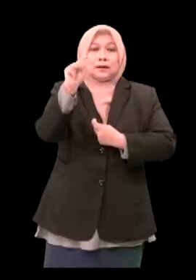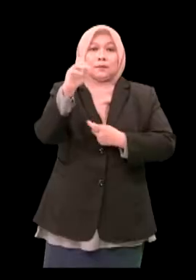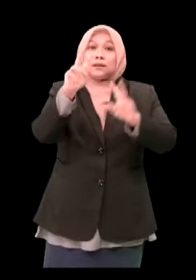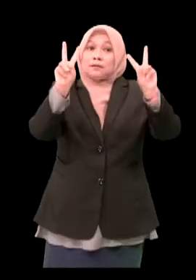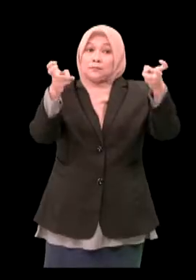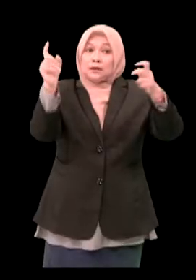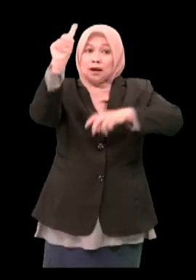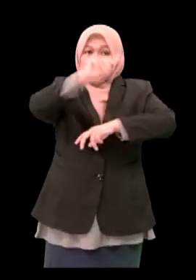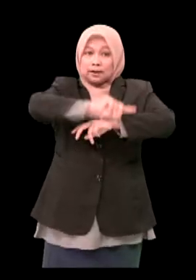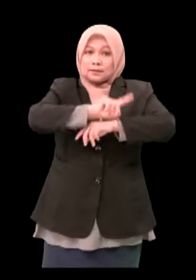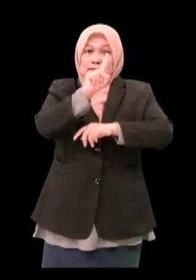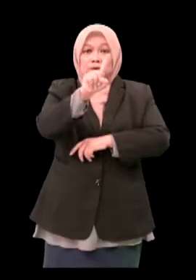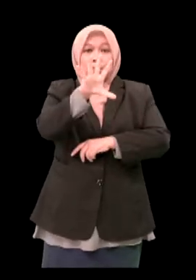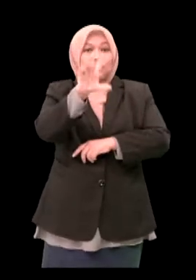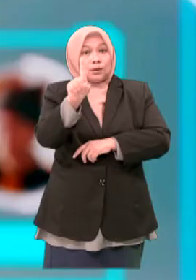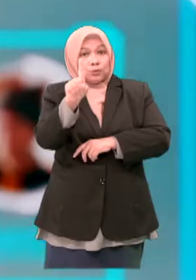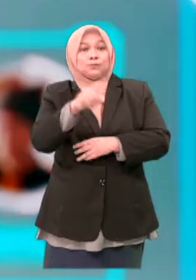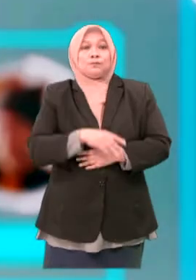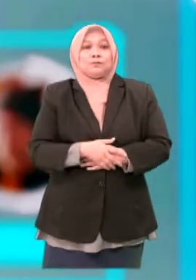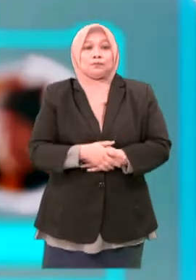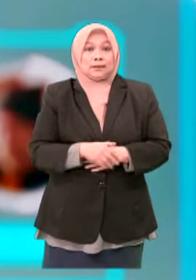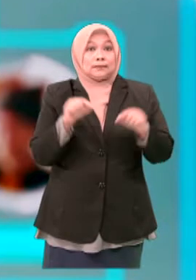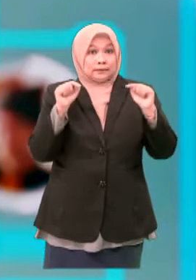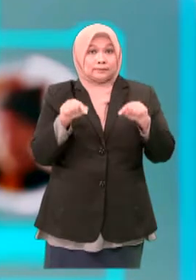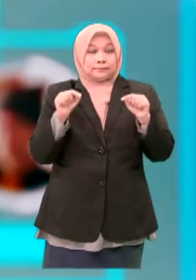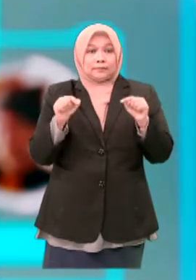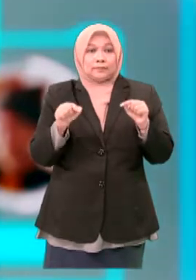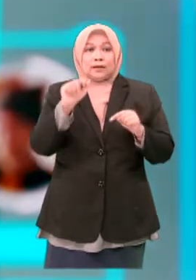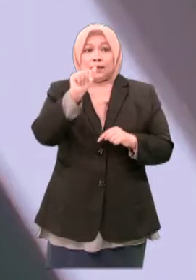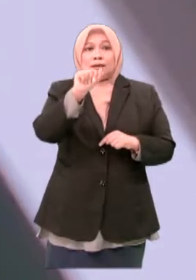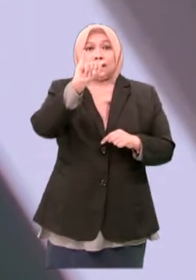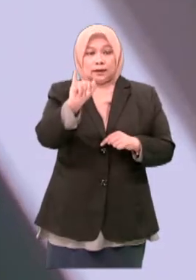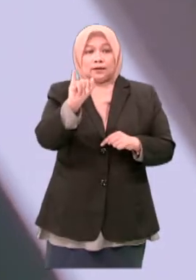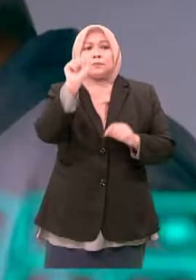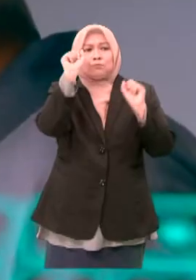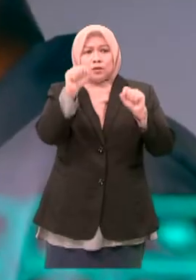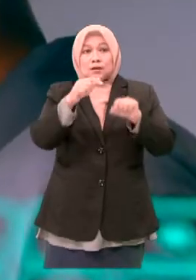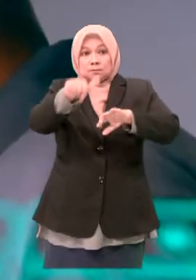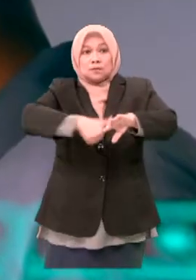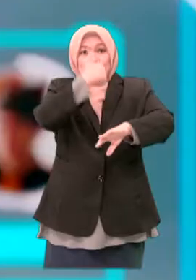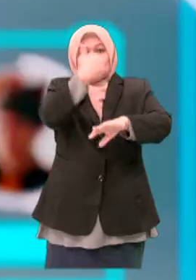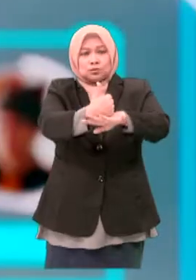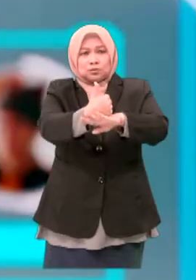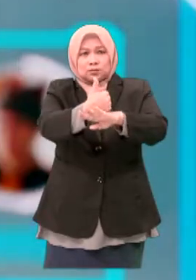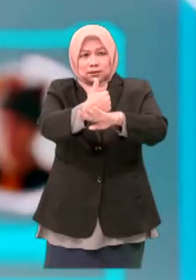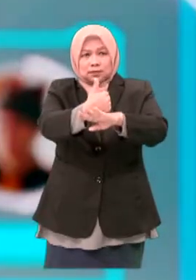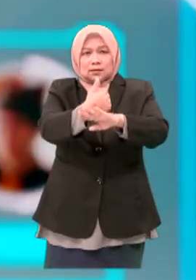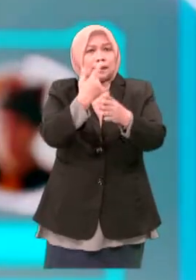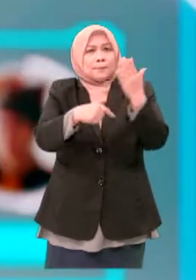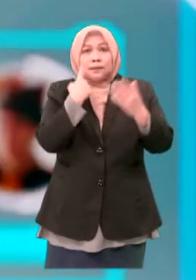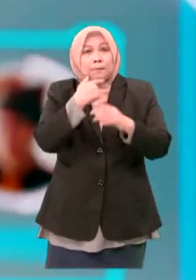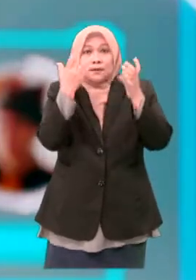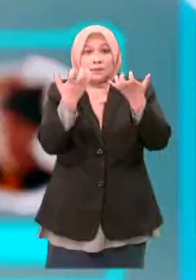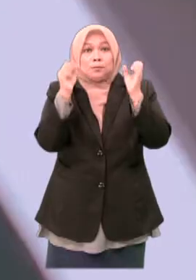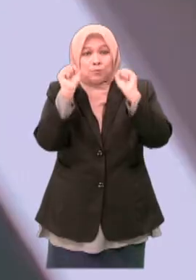bertajuk Hari ke-151. Ini adalah AI yang boleh mewujudkan avatar siapa-siapa saja